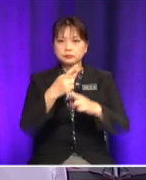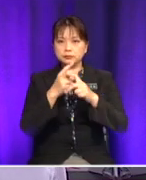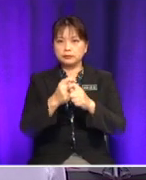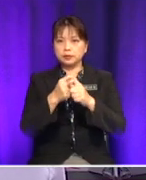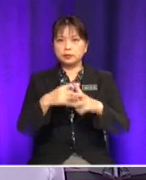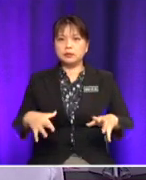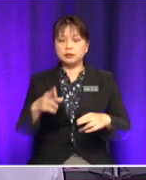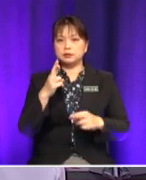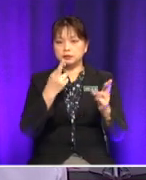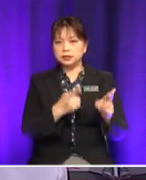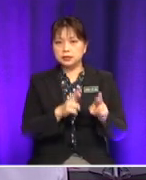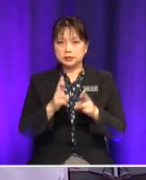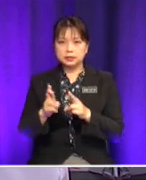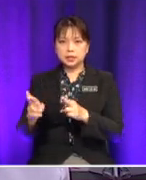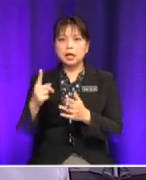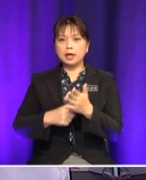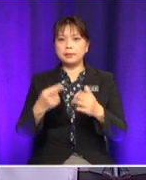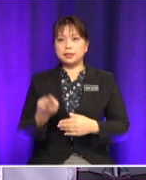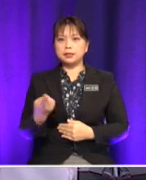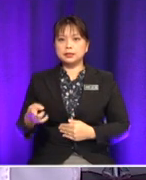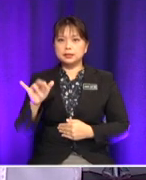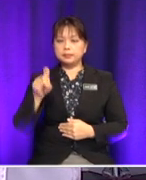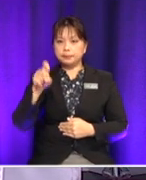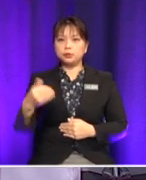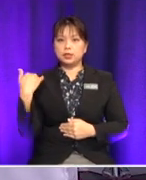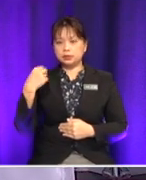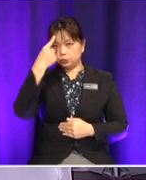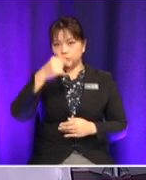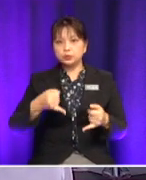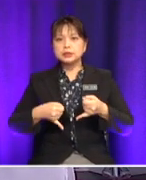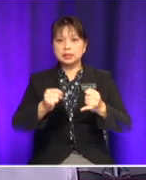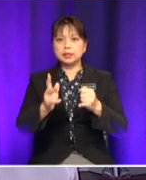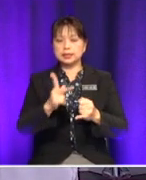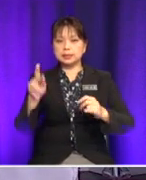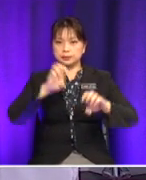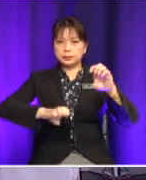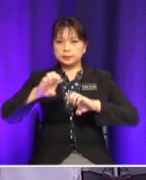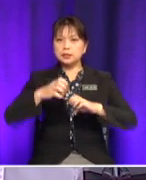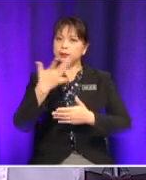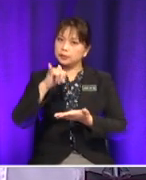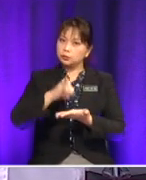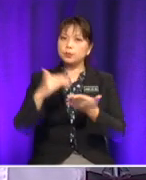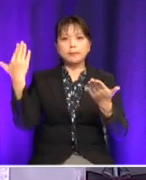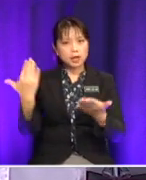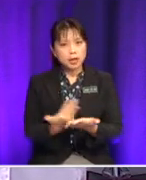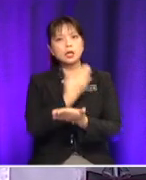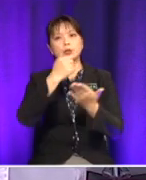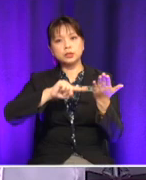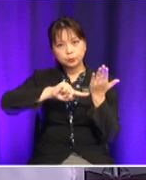perlu ada dalam menjalankan eksperimen kemudian kita pun jalankanlah eksperimen